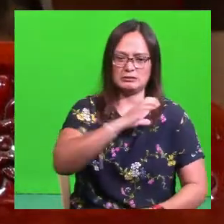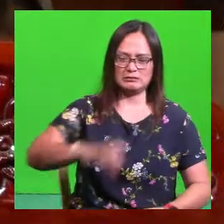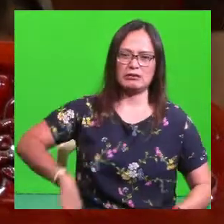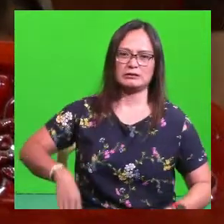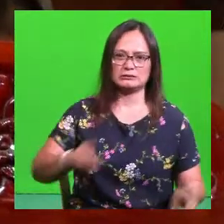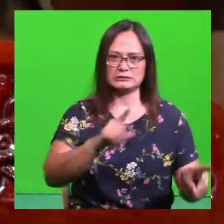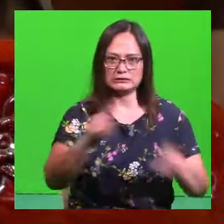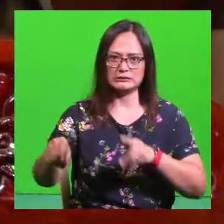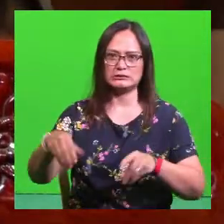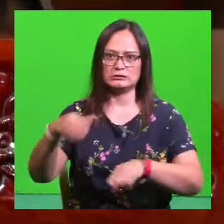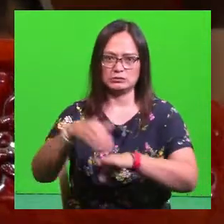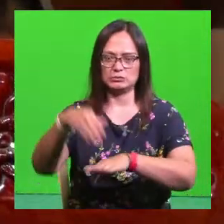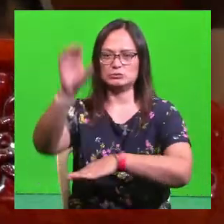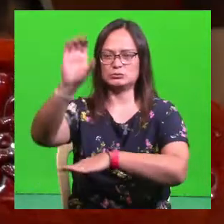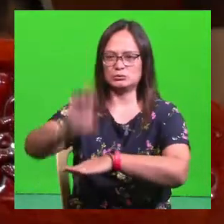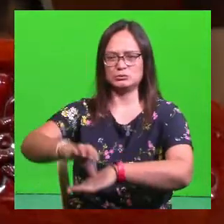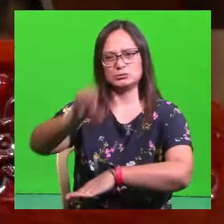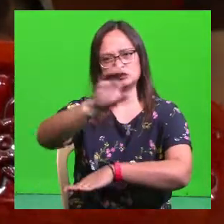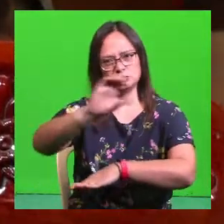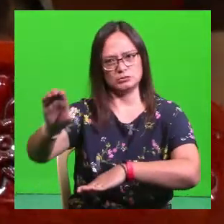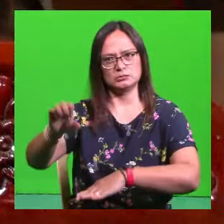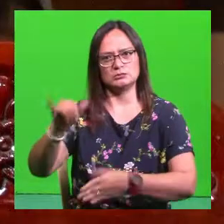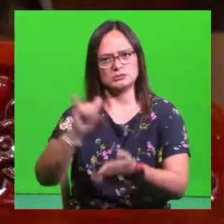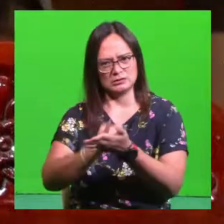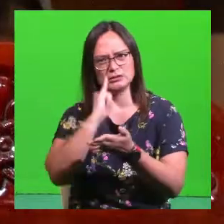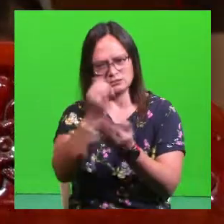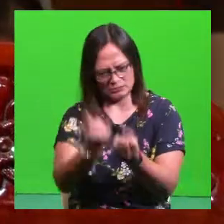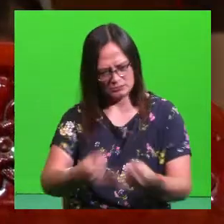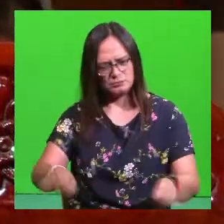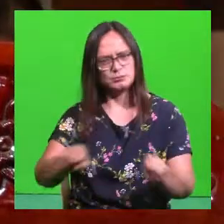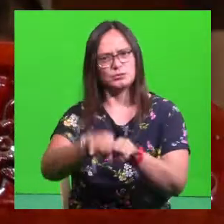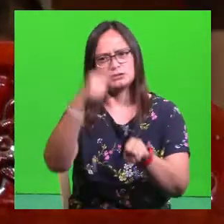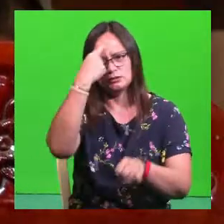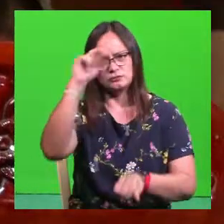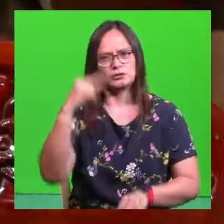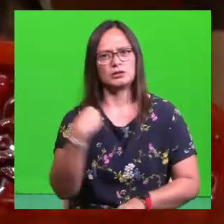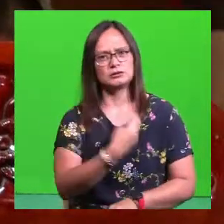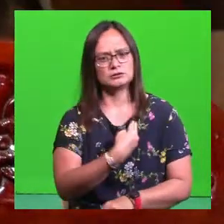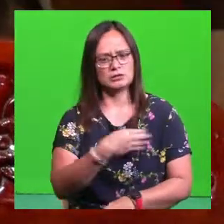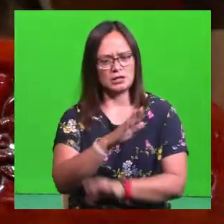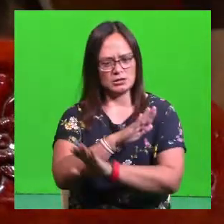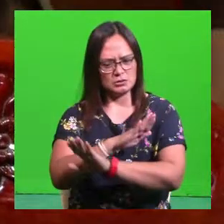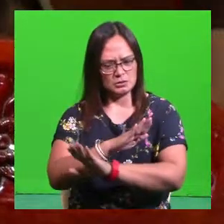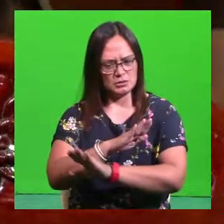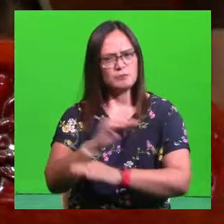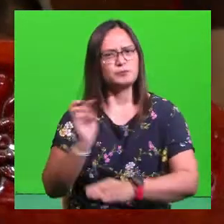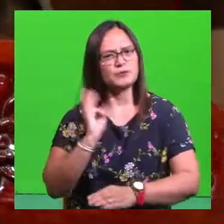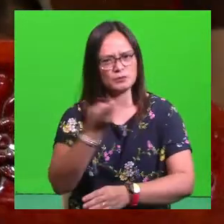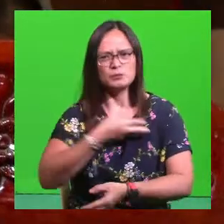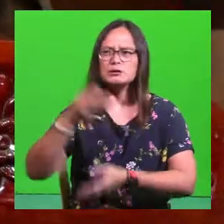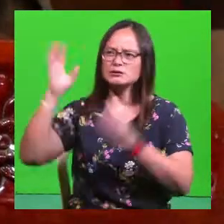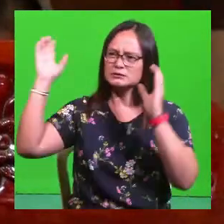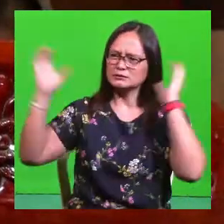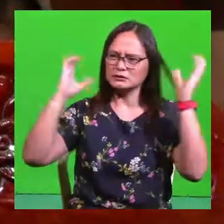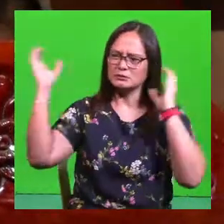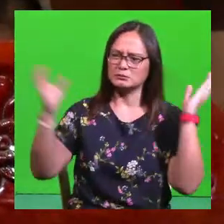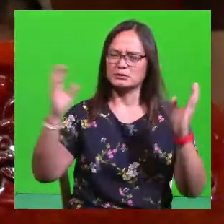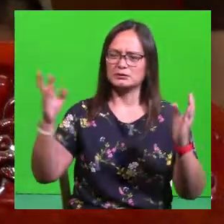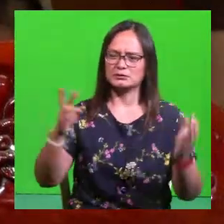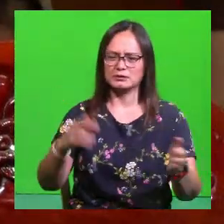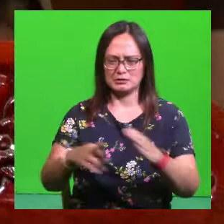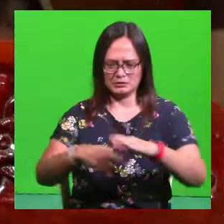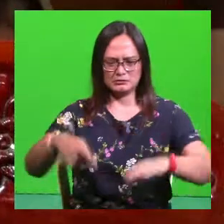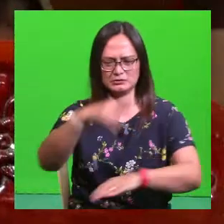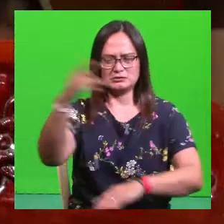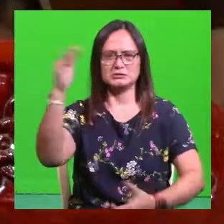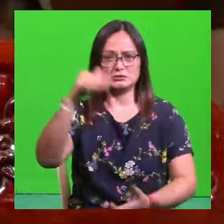Hindi lang po tayo nagseselebra ng muling pagkabuhay. At pagkatapos ng muling pagkabuhay, magkakaasala na naman tayo at